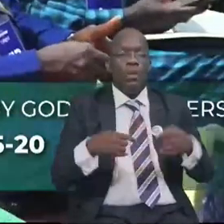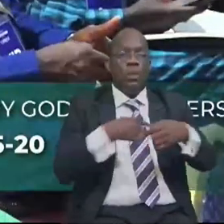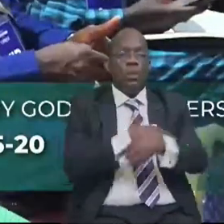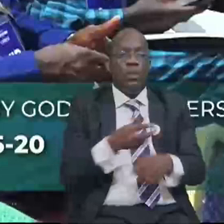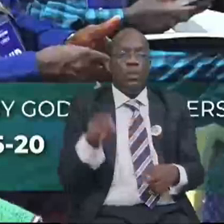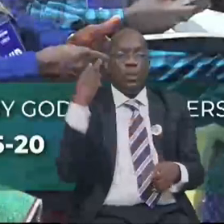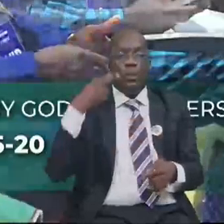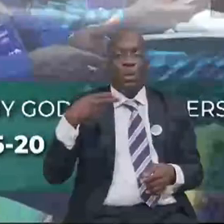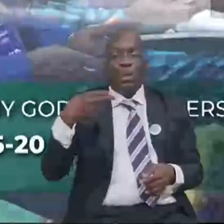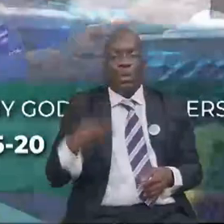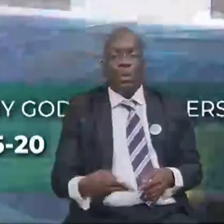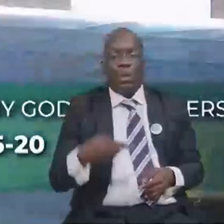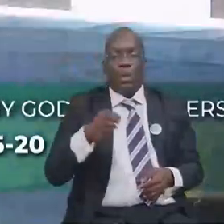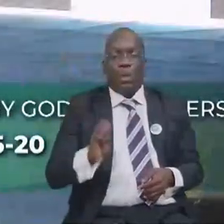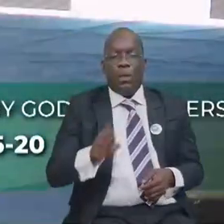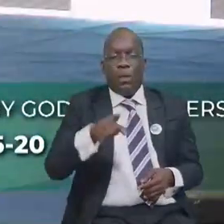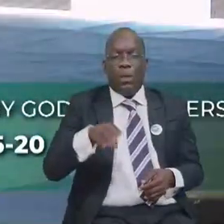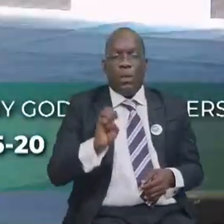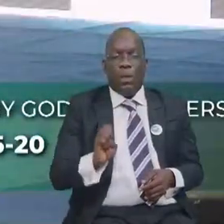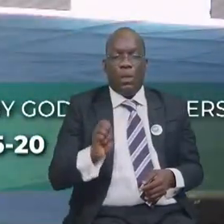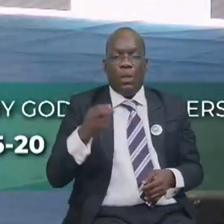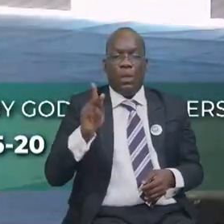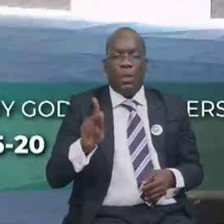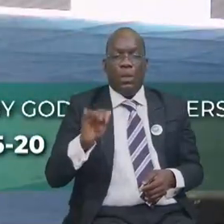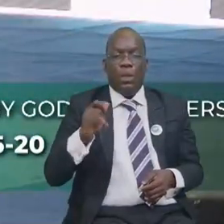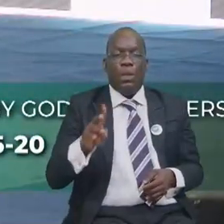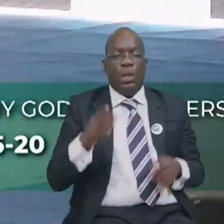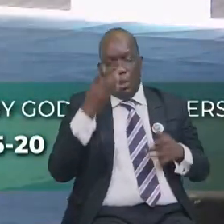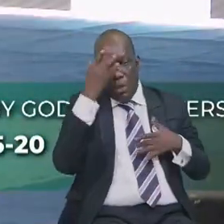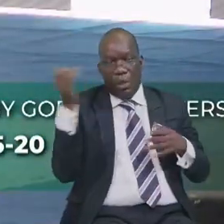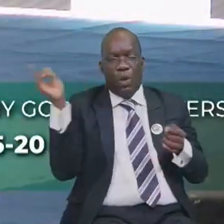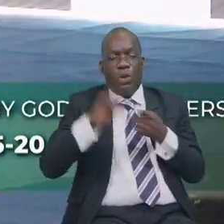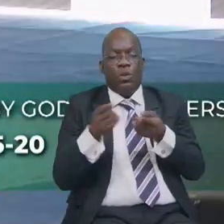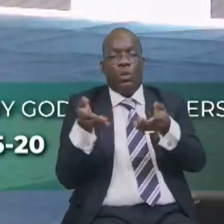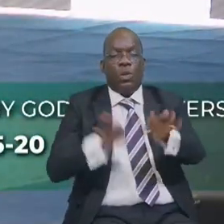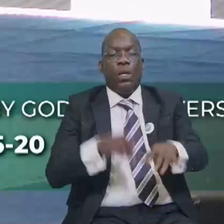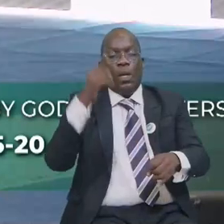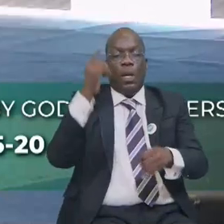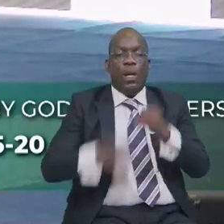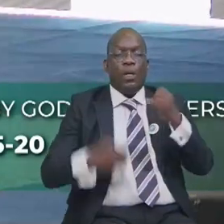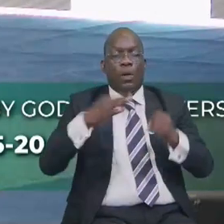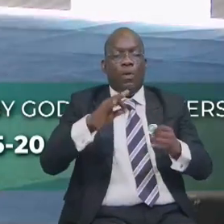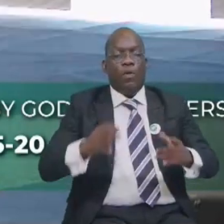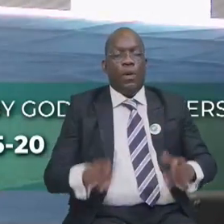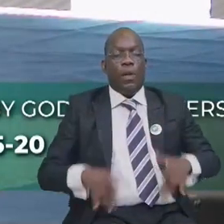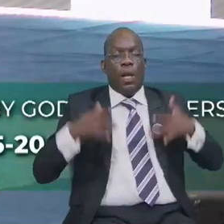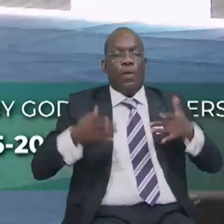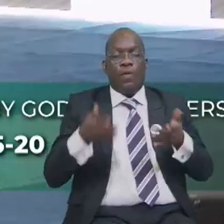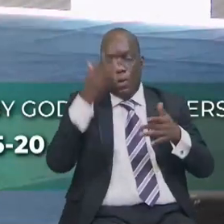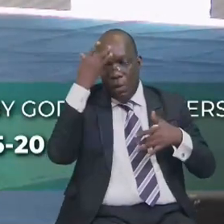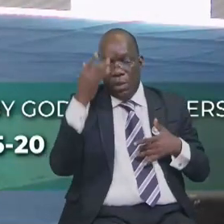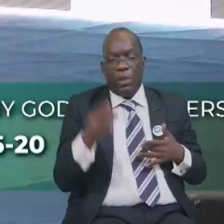Verset 1. 2 rois 21. Maladie terminale. En ce temps-là, Ézéchias fut malade à la mort.